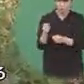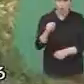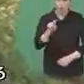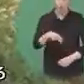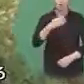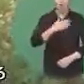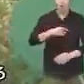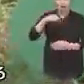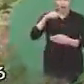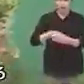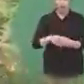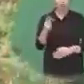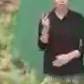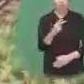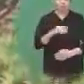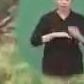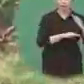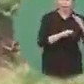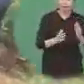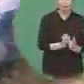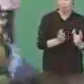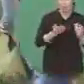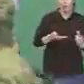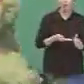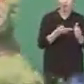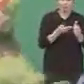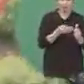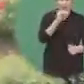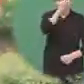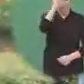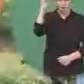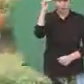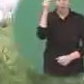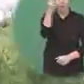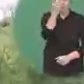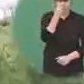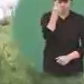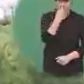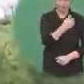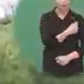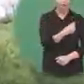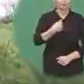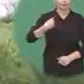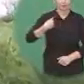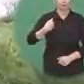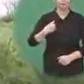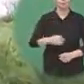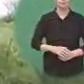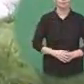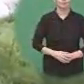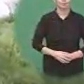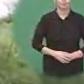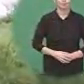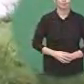理解を深めるとともに家庭でも取り組めるよう基礎知識を学ぶことができます